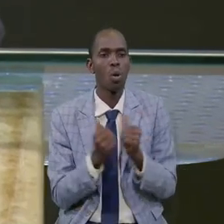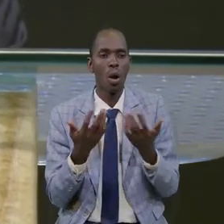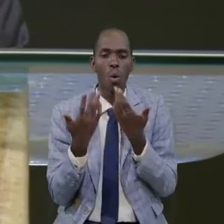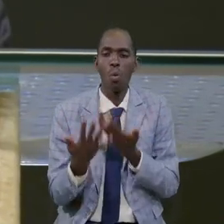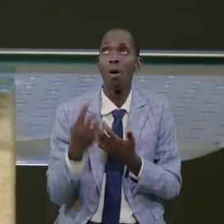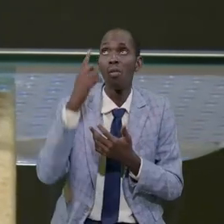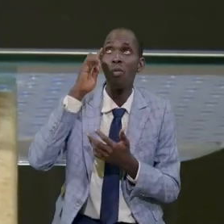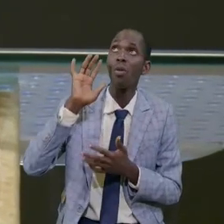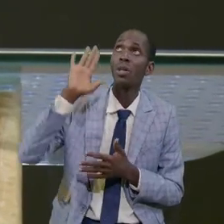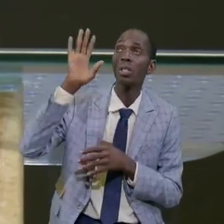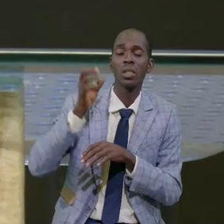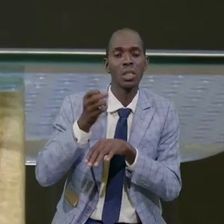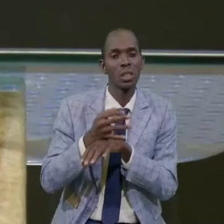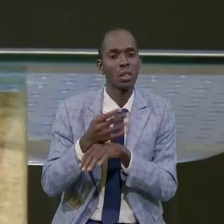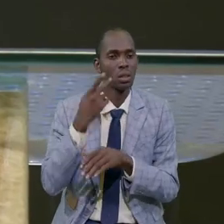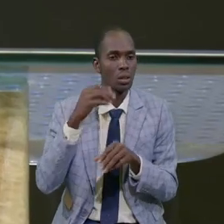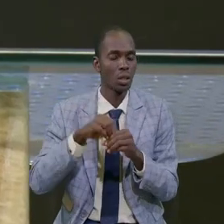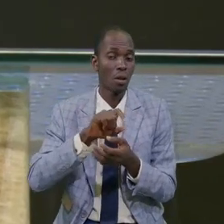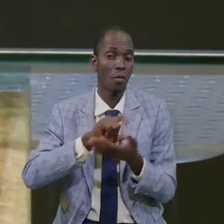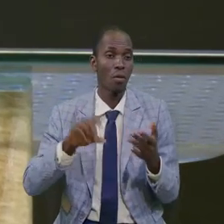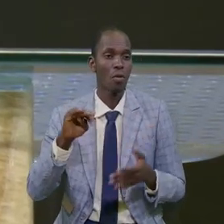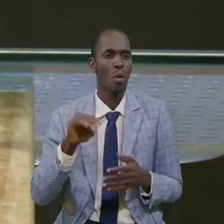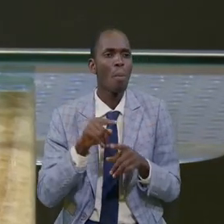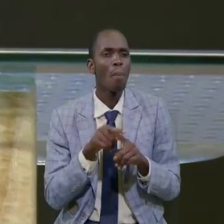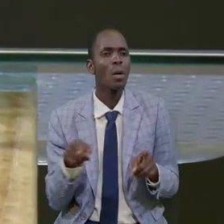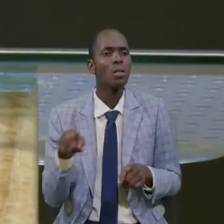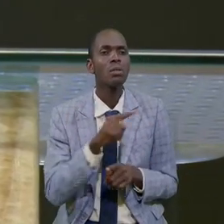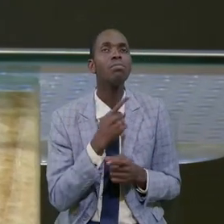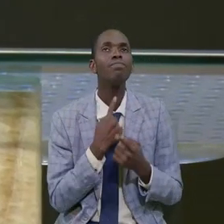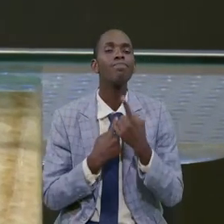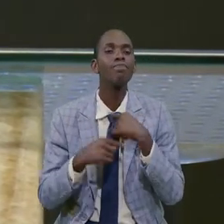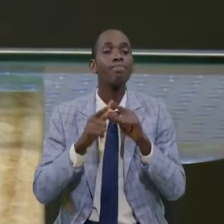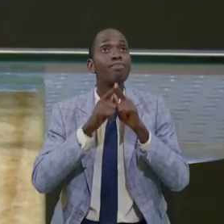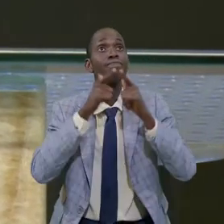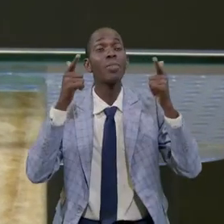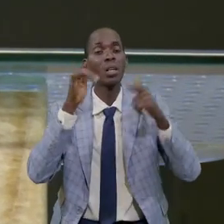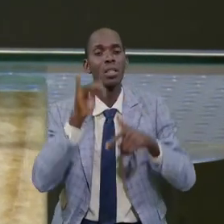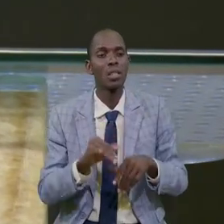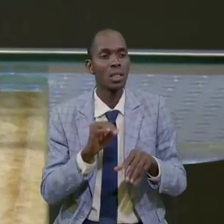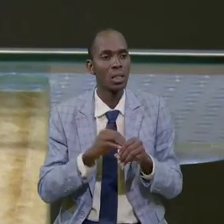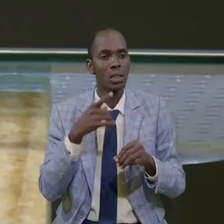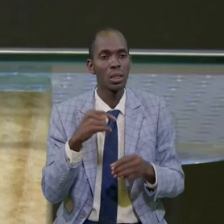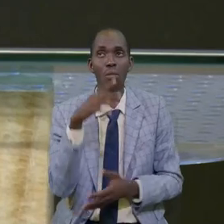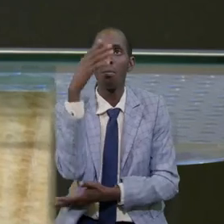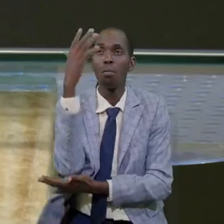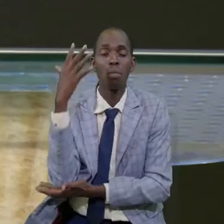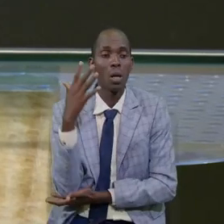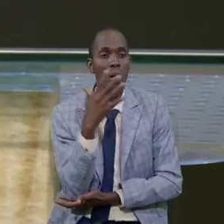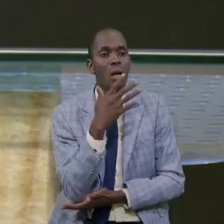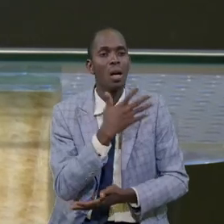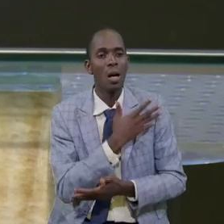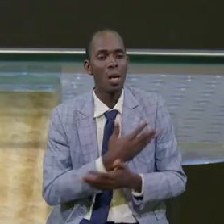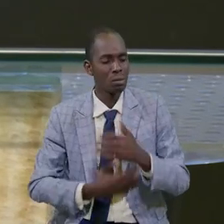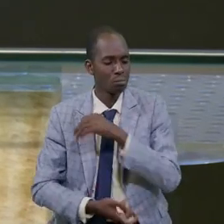Et verset 14 qui dit, il fut saisi de convoitise dans le désert et